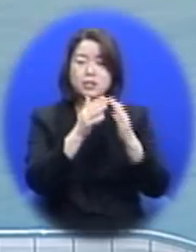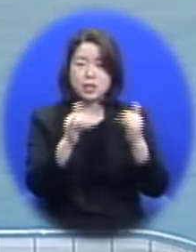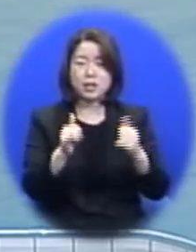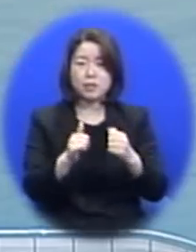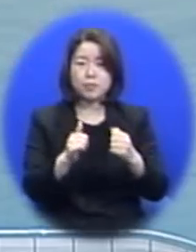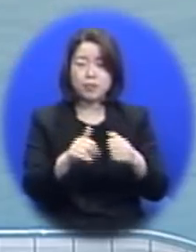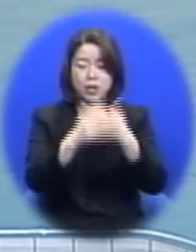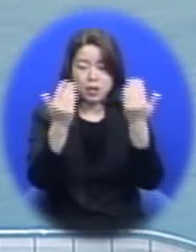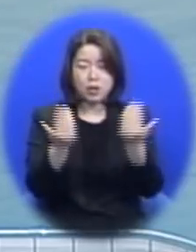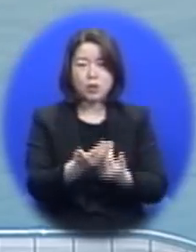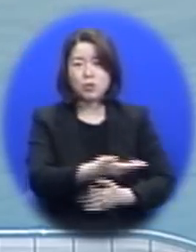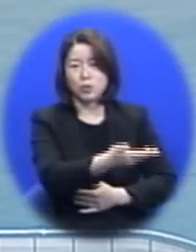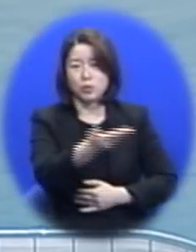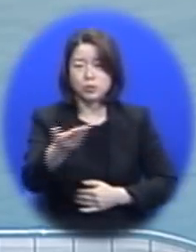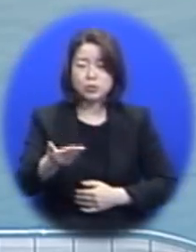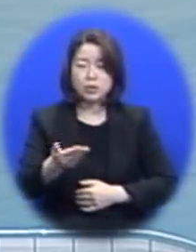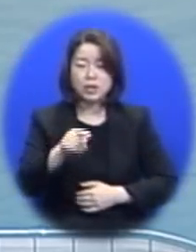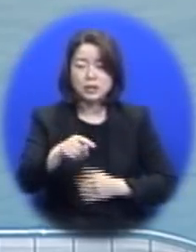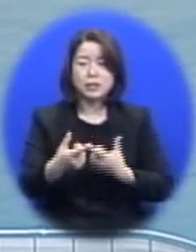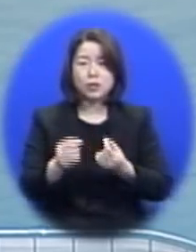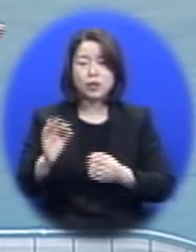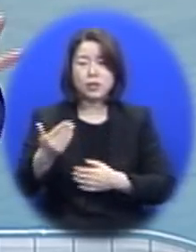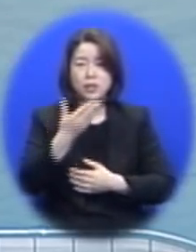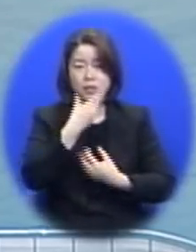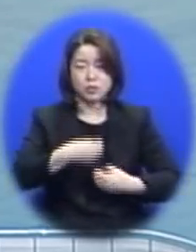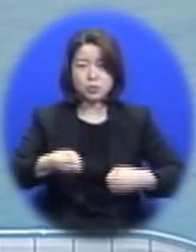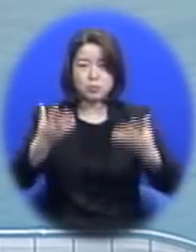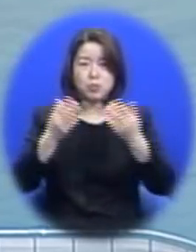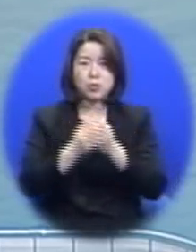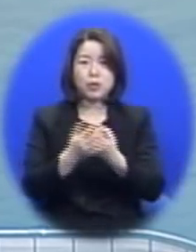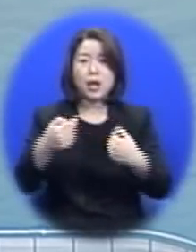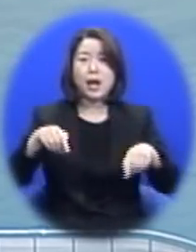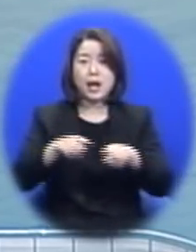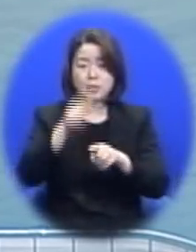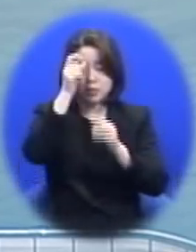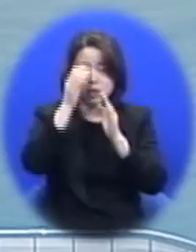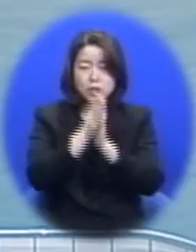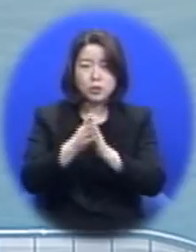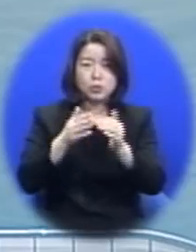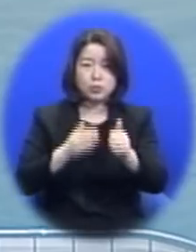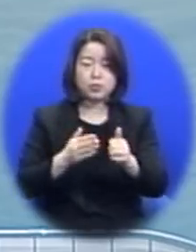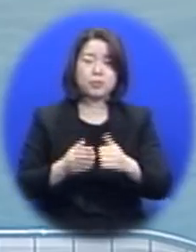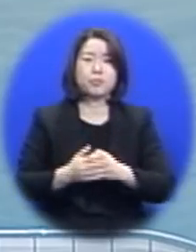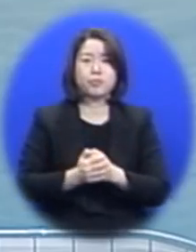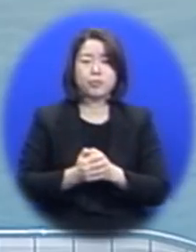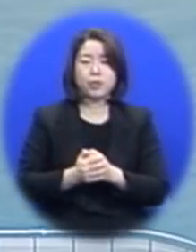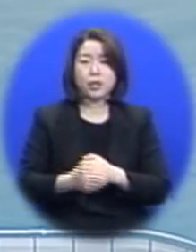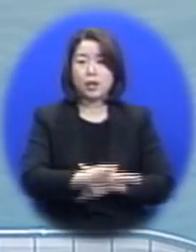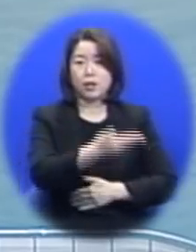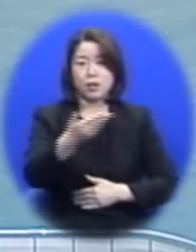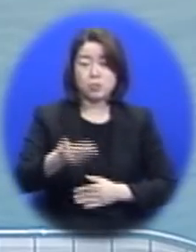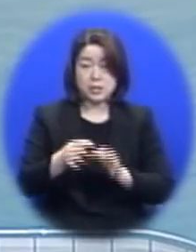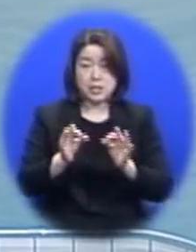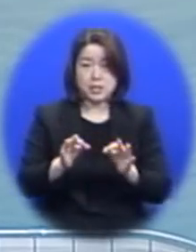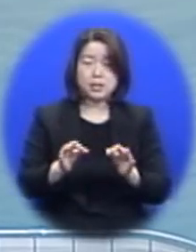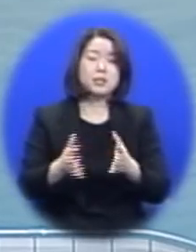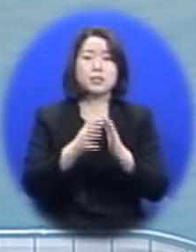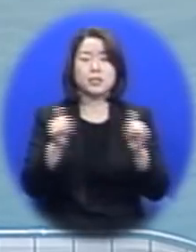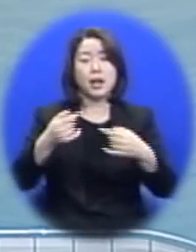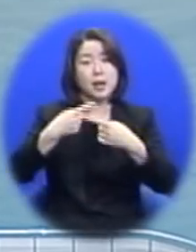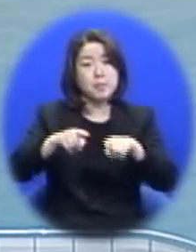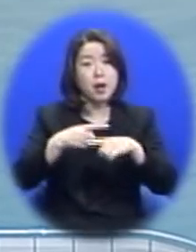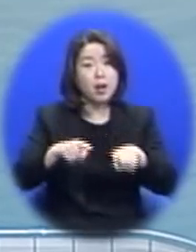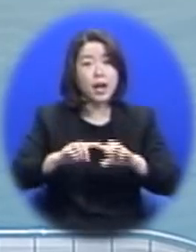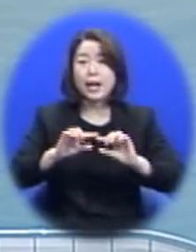되기를 축복합니다. 이 시간에 우리 같이 기도하실까요? 네. 여러분, 이제는 사람의 평가가